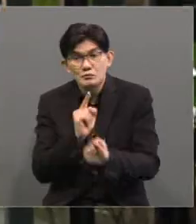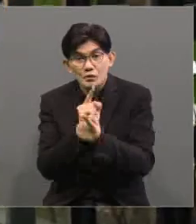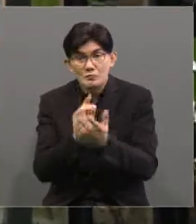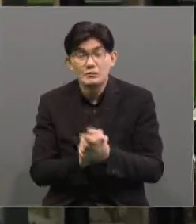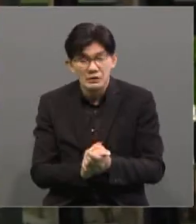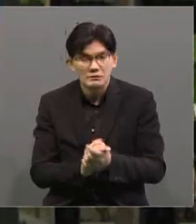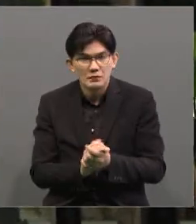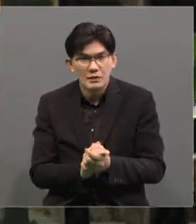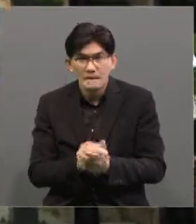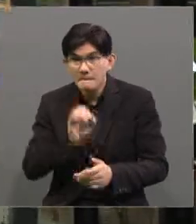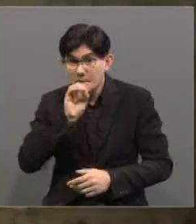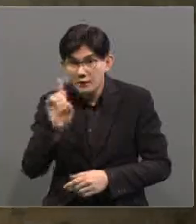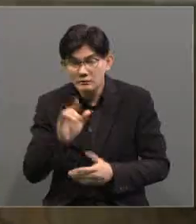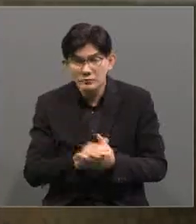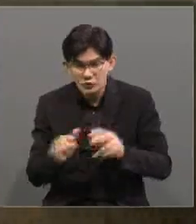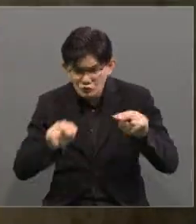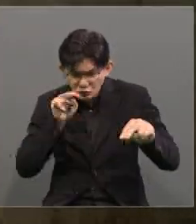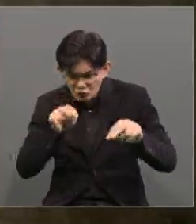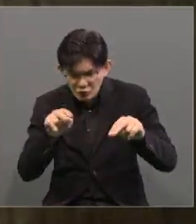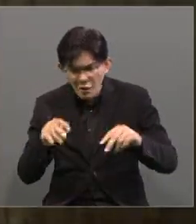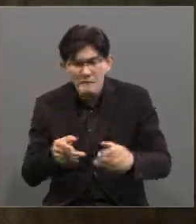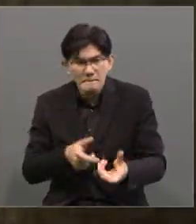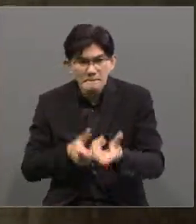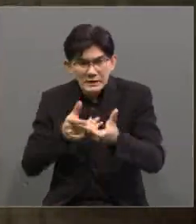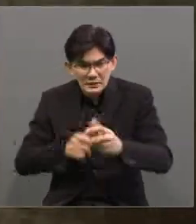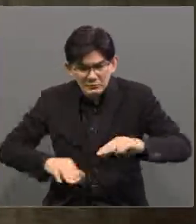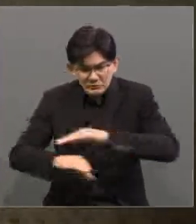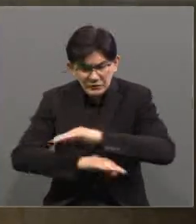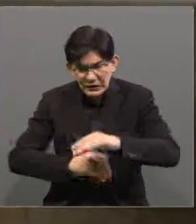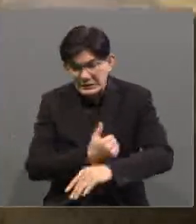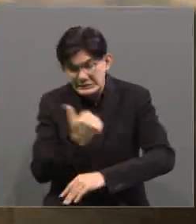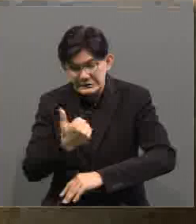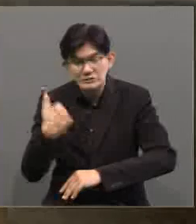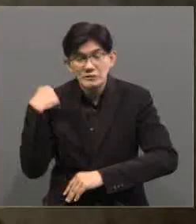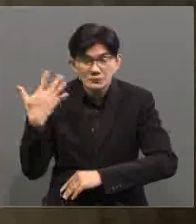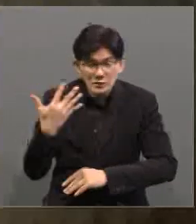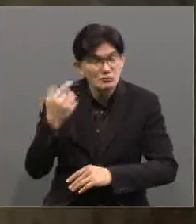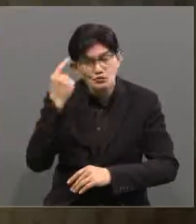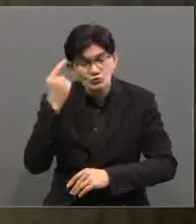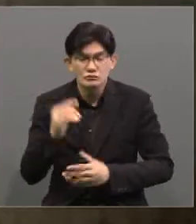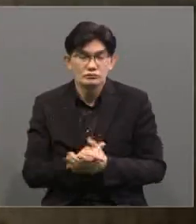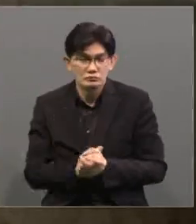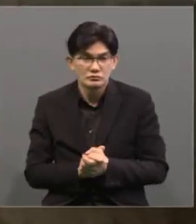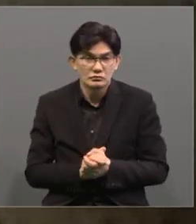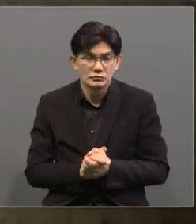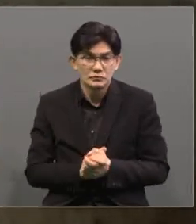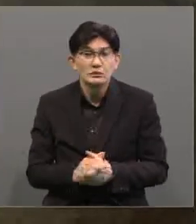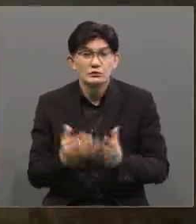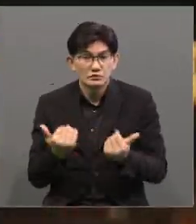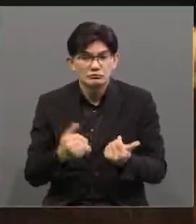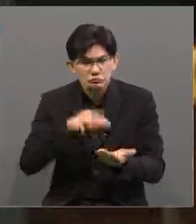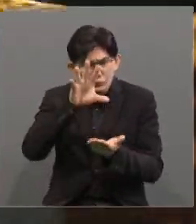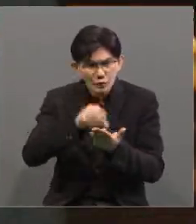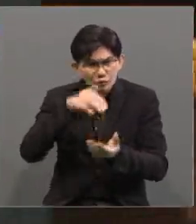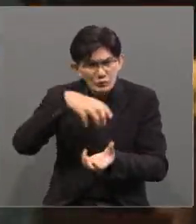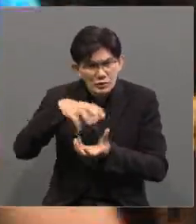แต่เจ้าหน้าที่เนี่ยไม่ได้บอกว่าเข้าไปดูแล้วเนี่ยพบปืนหรือว่าเจอพยานหลักฐานอื่นๆอีกหรือไม่ค่ะแล้วหลังก่อเหตุเนี่ยมีข้อมูล